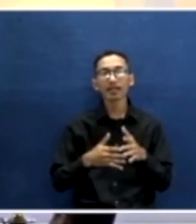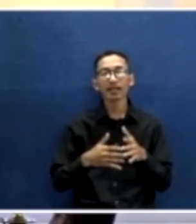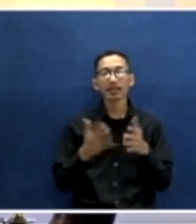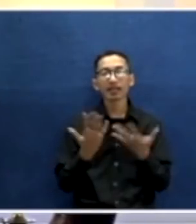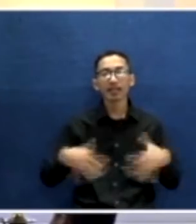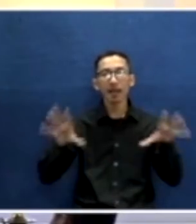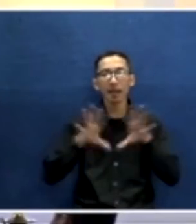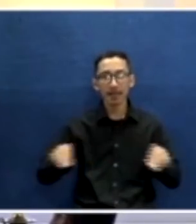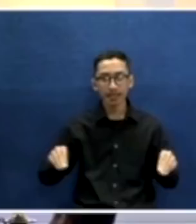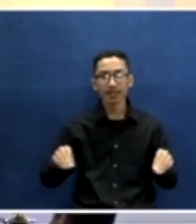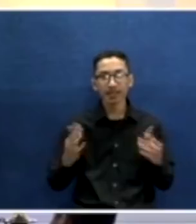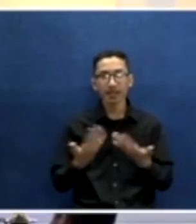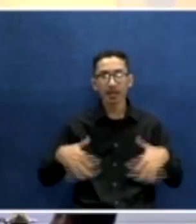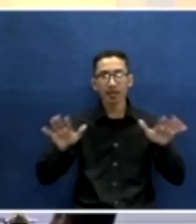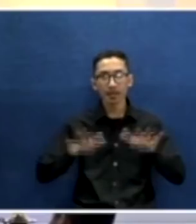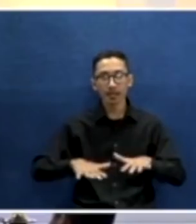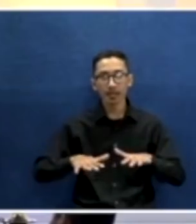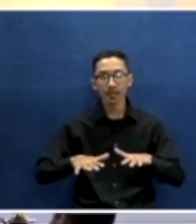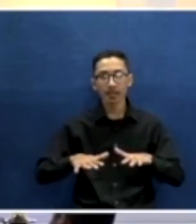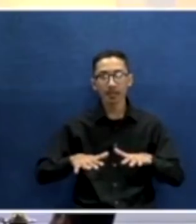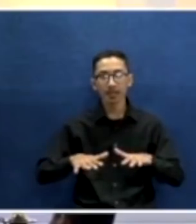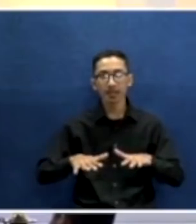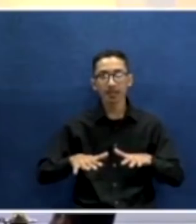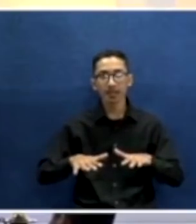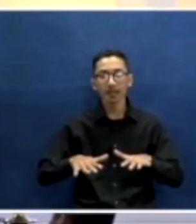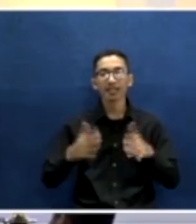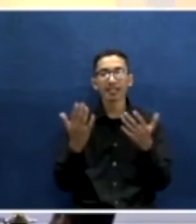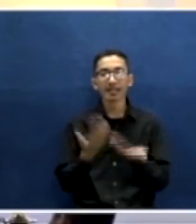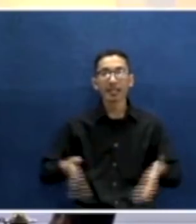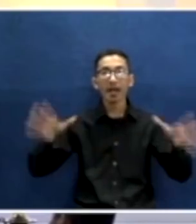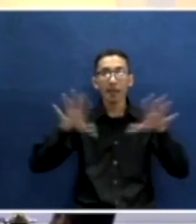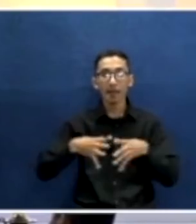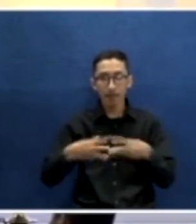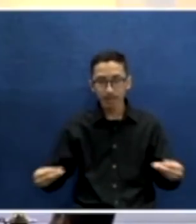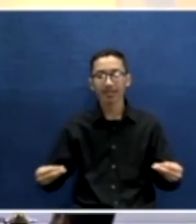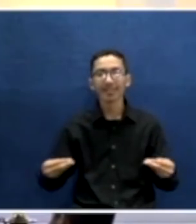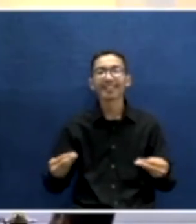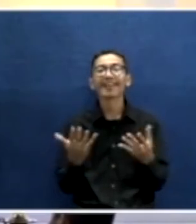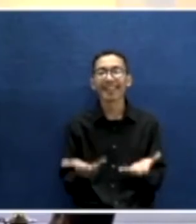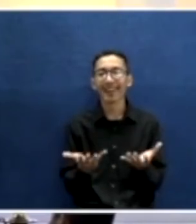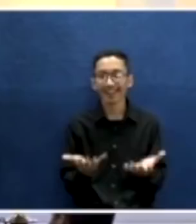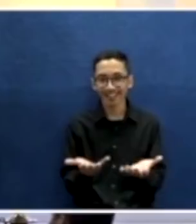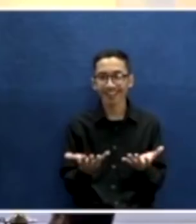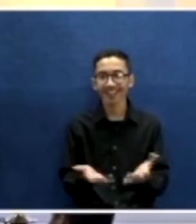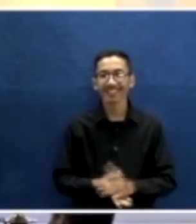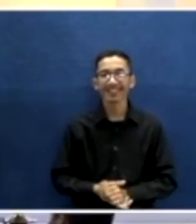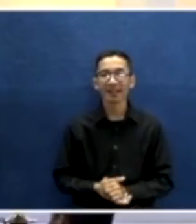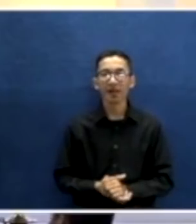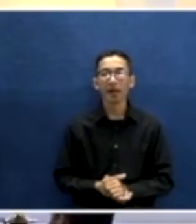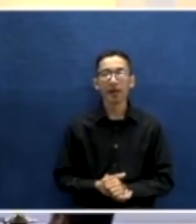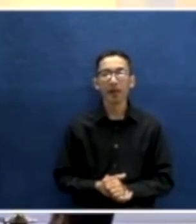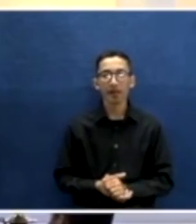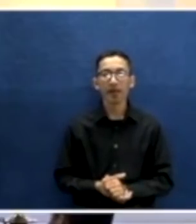makanya Maaf Ikhwan kalau ada diantara laki-laki disini ketika diberikan amanah untuk bekerja sebelum Antum suap dan